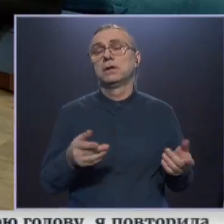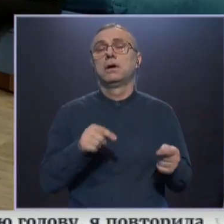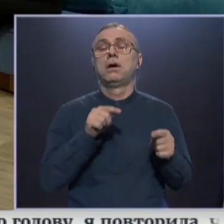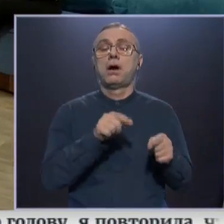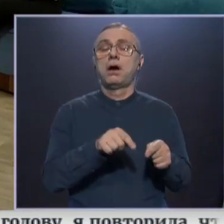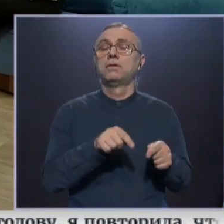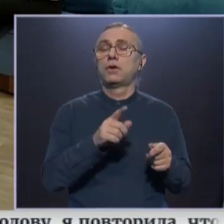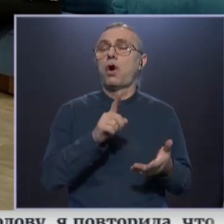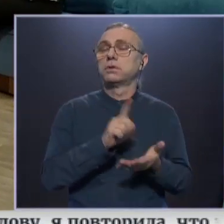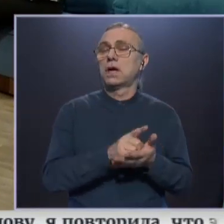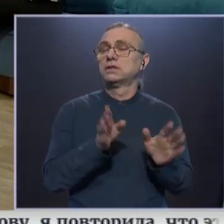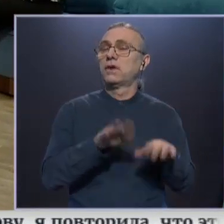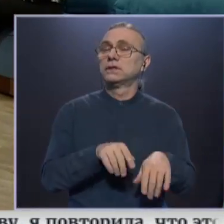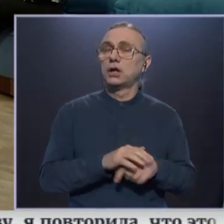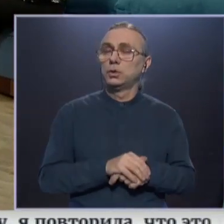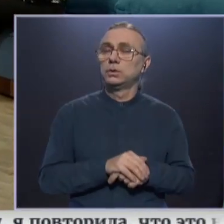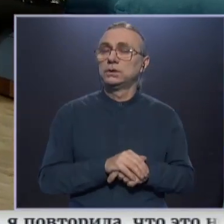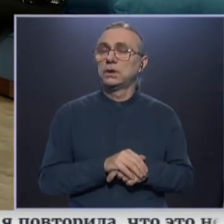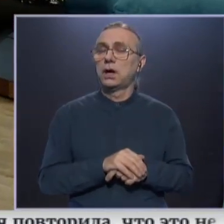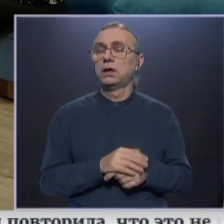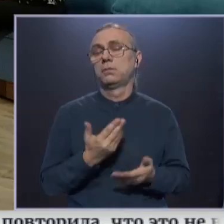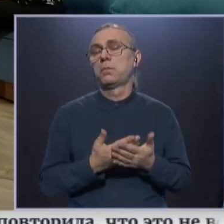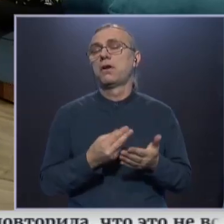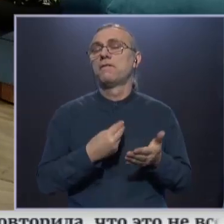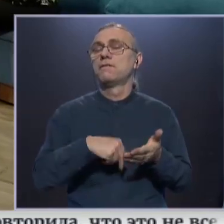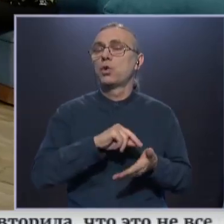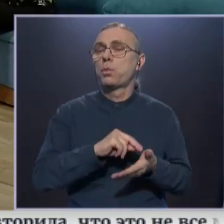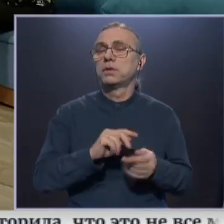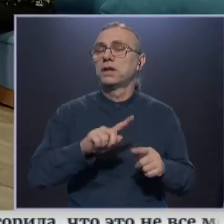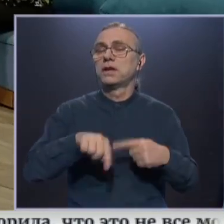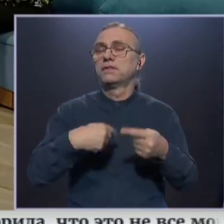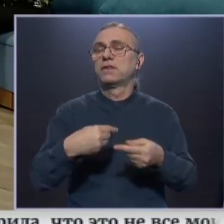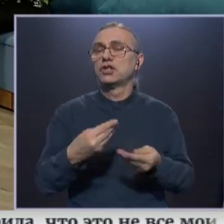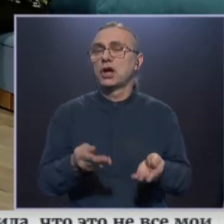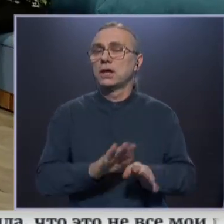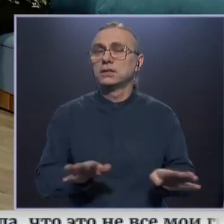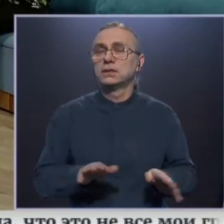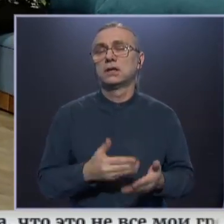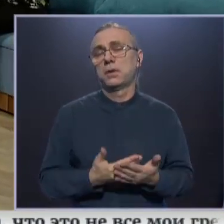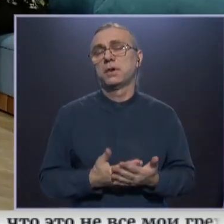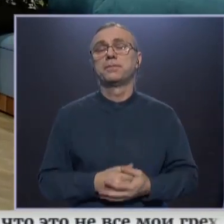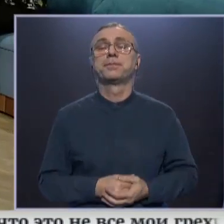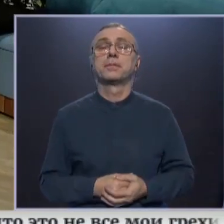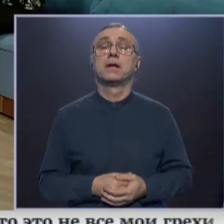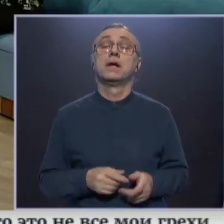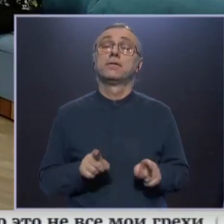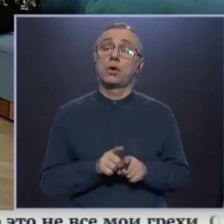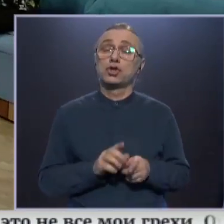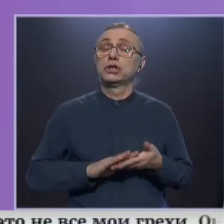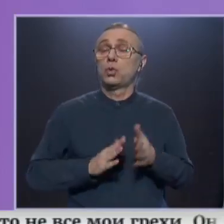которые все-таки показывают, что да, договор дороже золота даже предварительно. В такой же ситуации находимся и